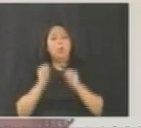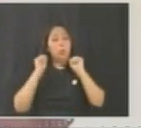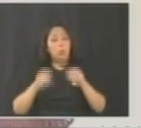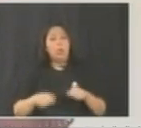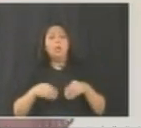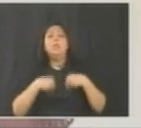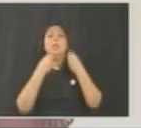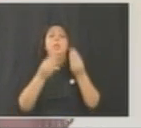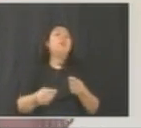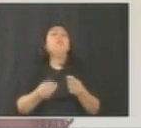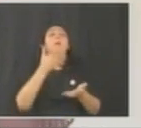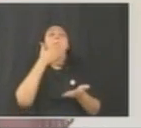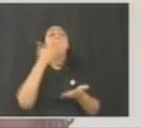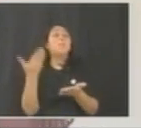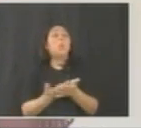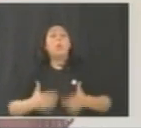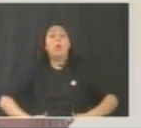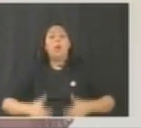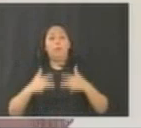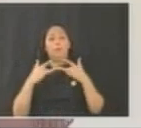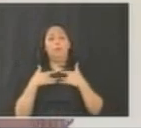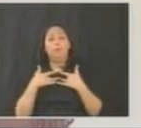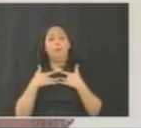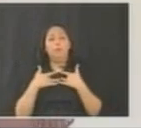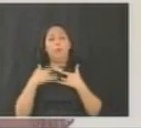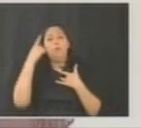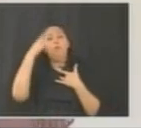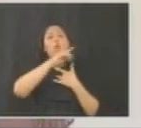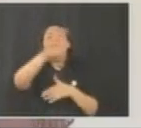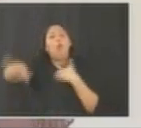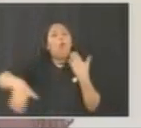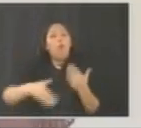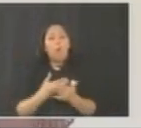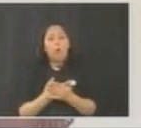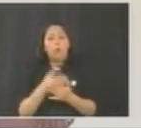magandang buhay ang ating mga kababayan.